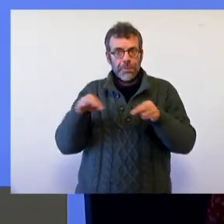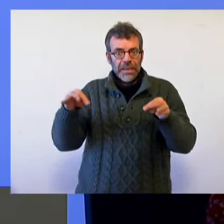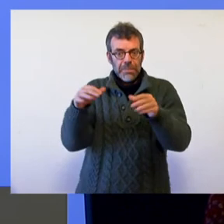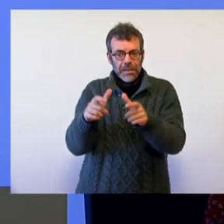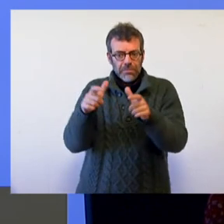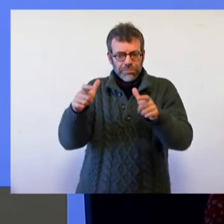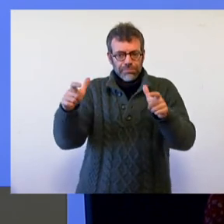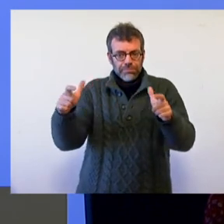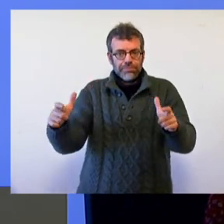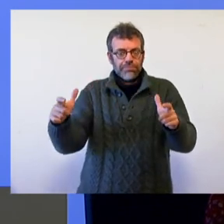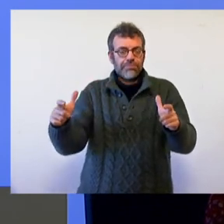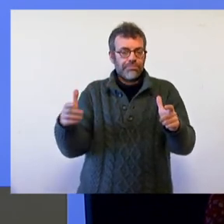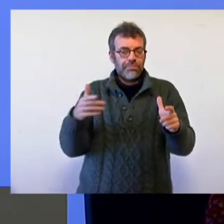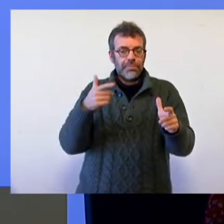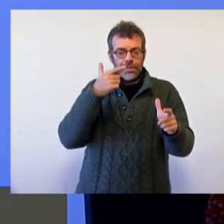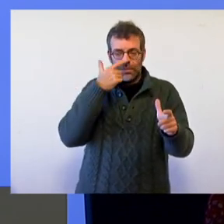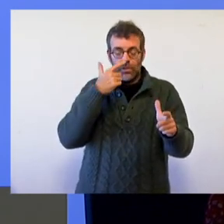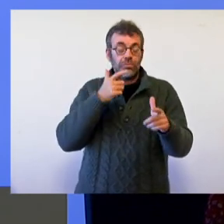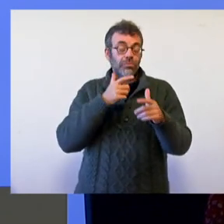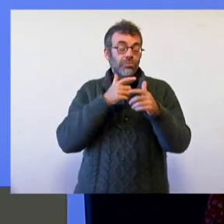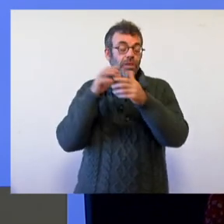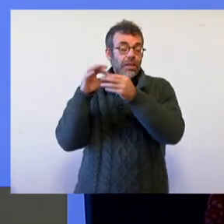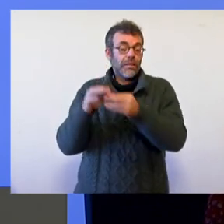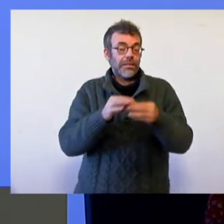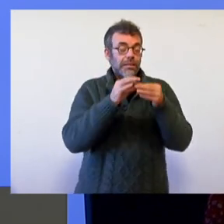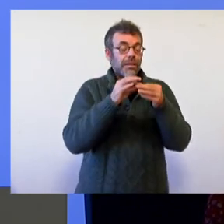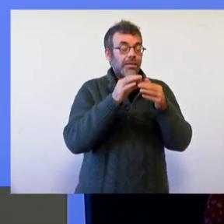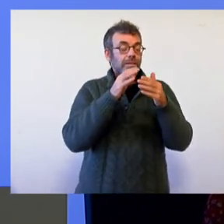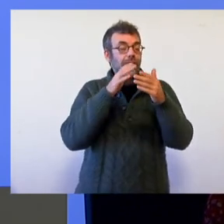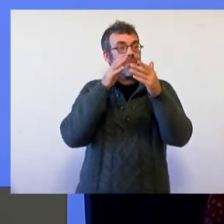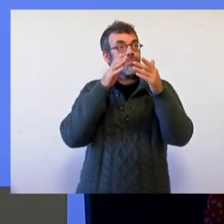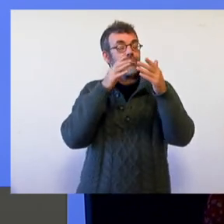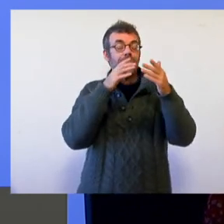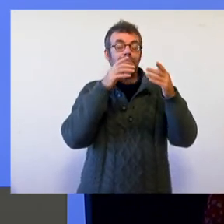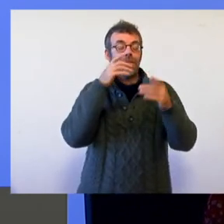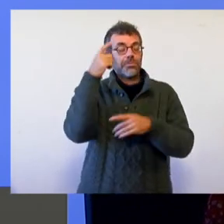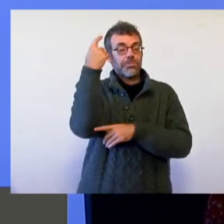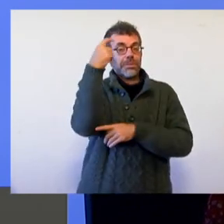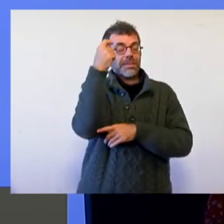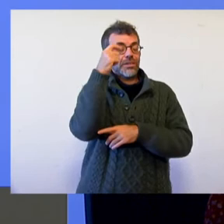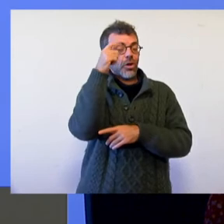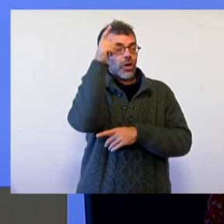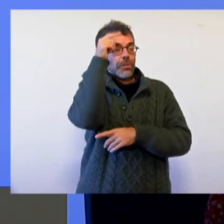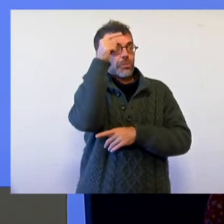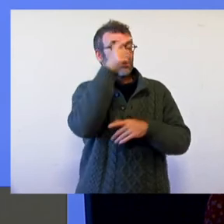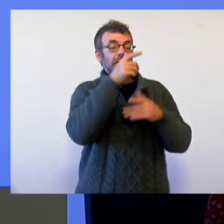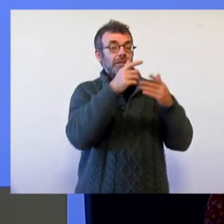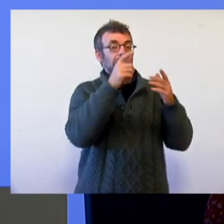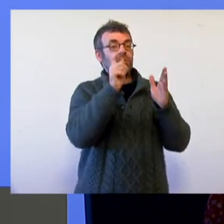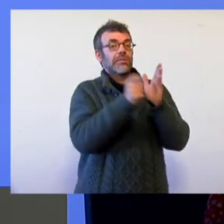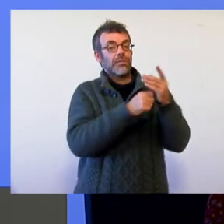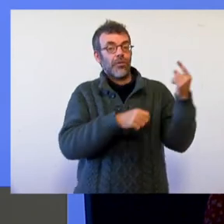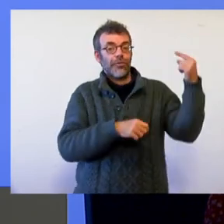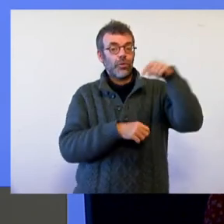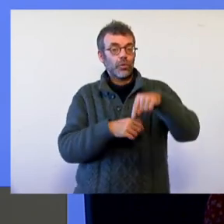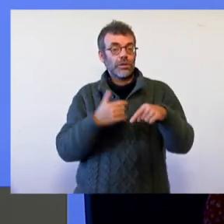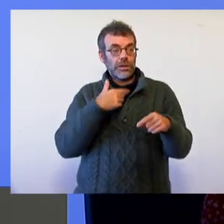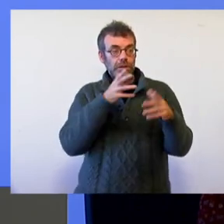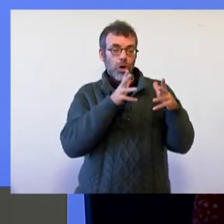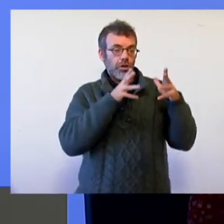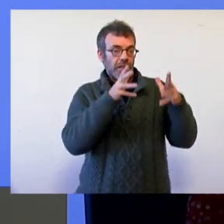sur Saint-Paul, conformément aux engagements du président de la République lors de sa venue, d'une part, et d'autre part,